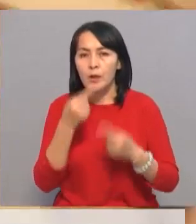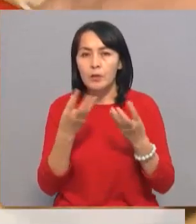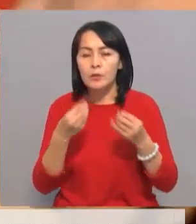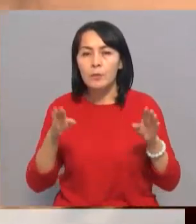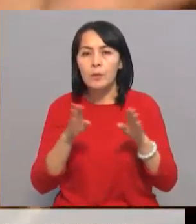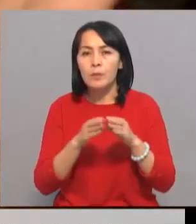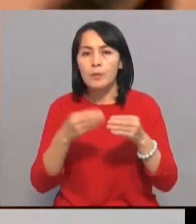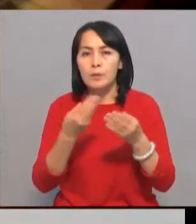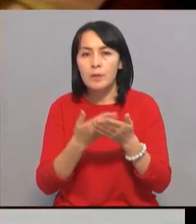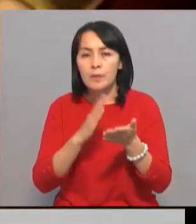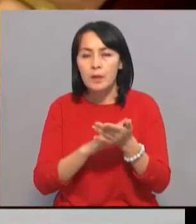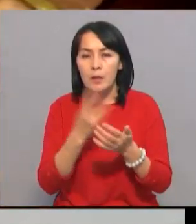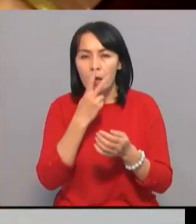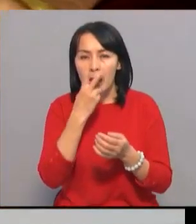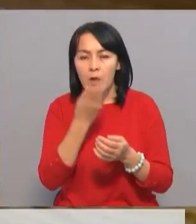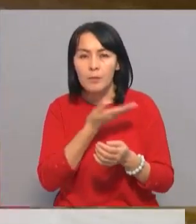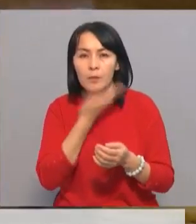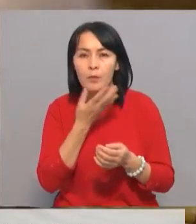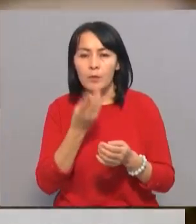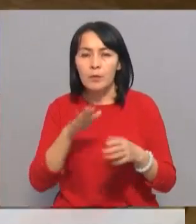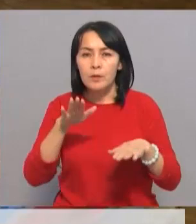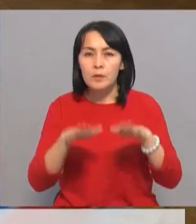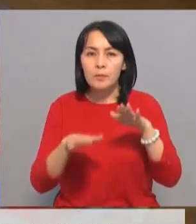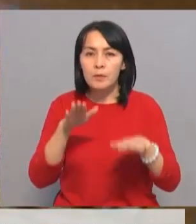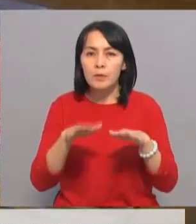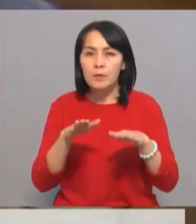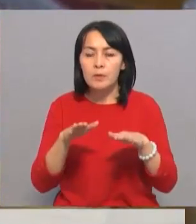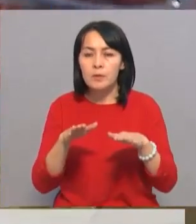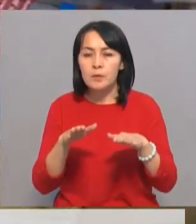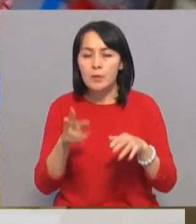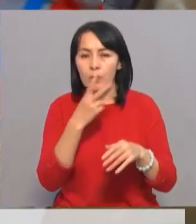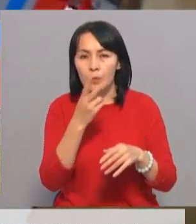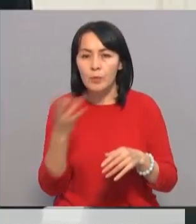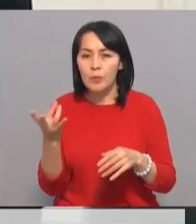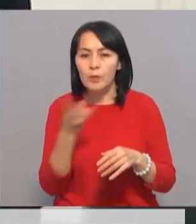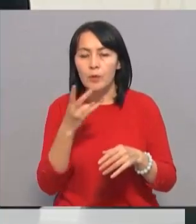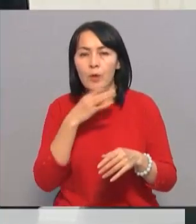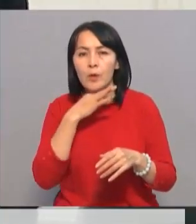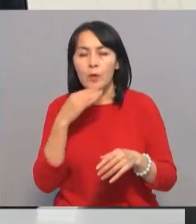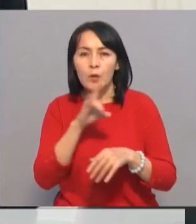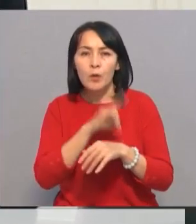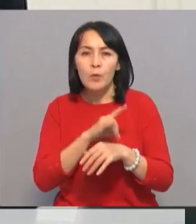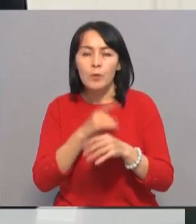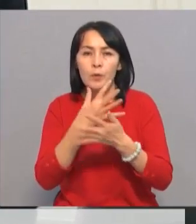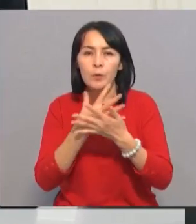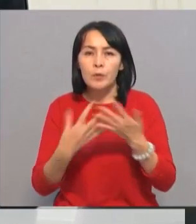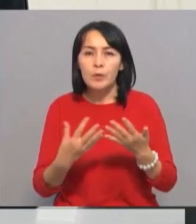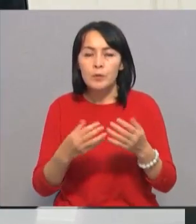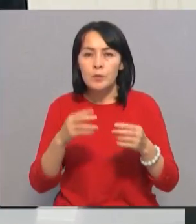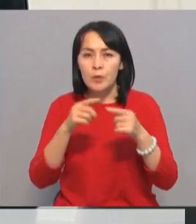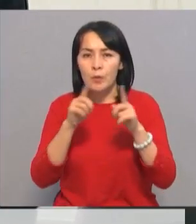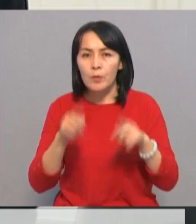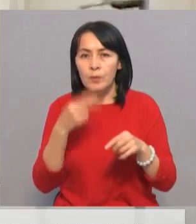Сондай ақ қаптамасына мұқият зер сала отырып, салмағын өлшеп алғанда артықтық етпейді дейді. Көбінде жалған тауарлардың мөлшері